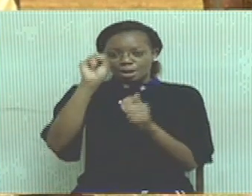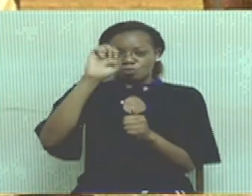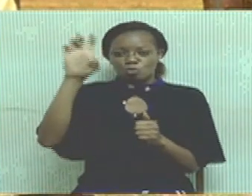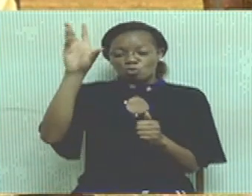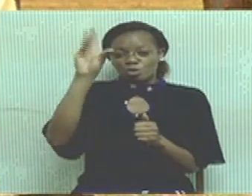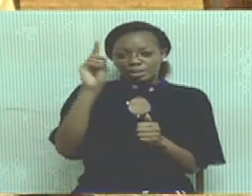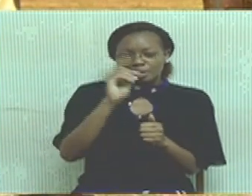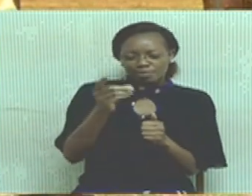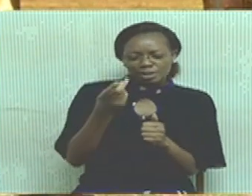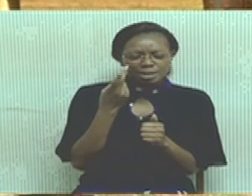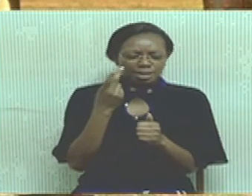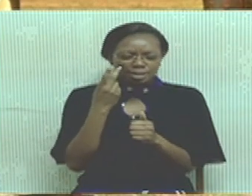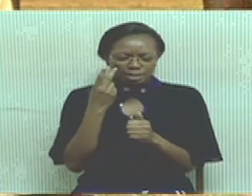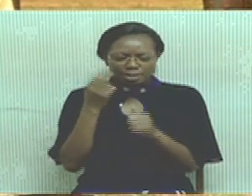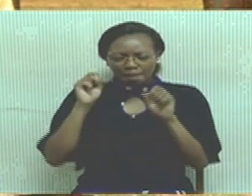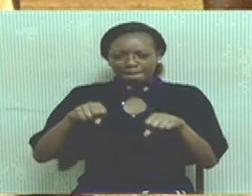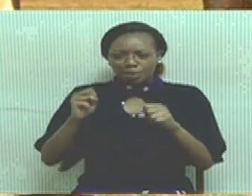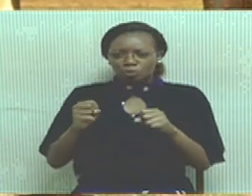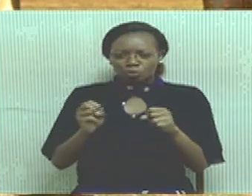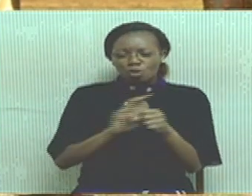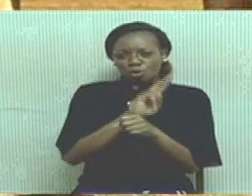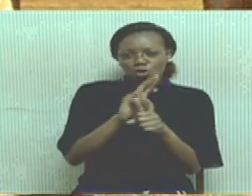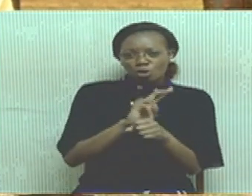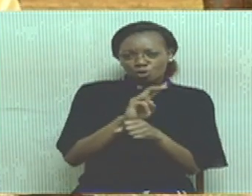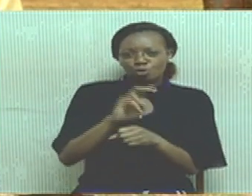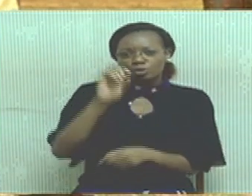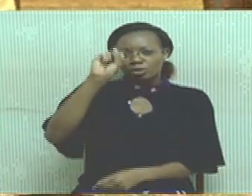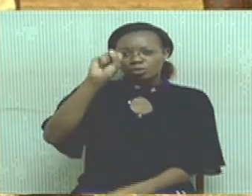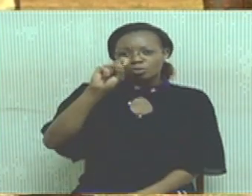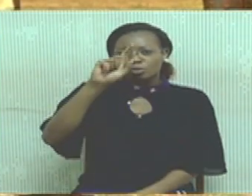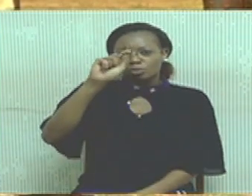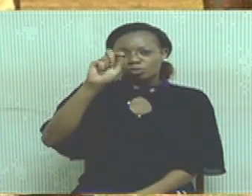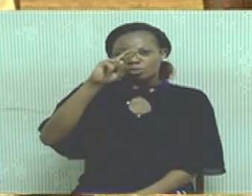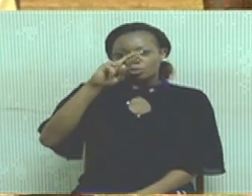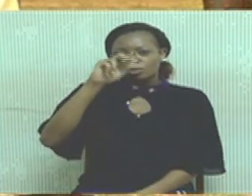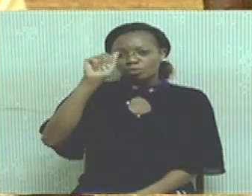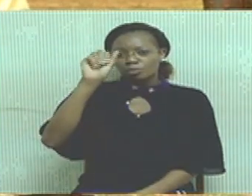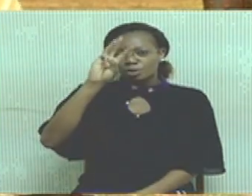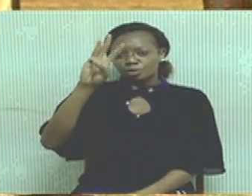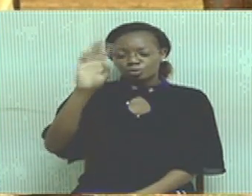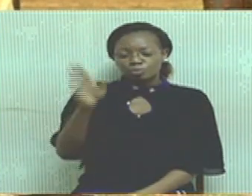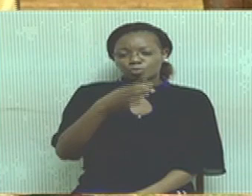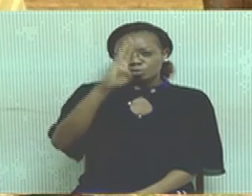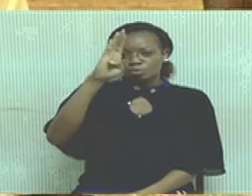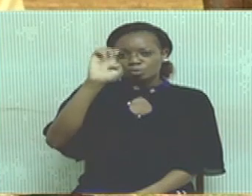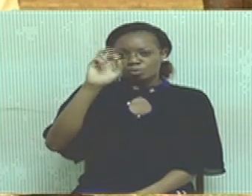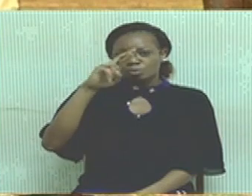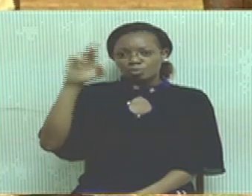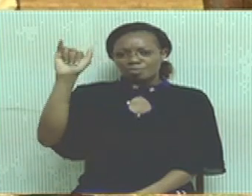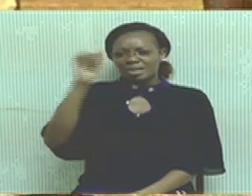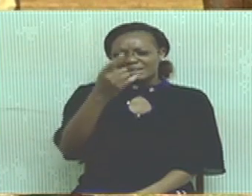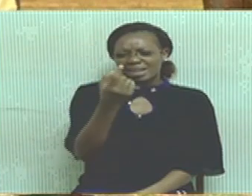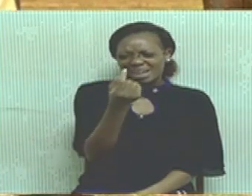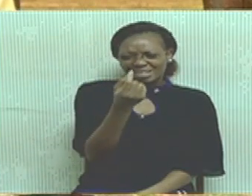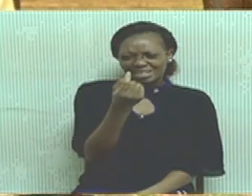na kuidhinishwa kwa ajili ya upanzi ilikuwa na mazao tele. Strawberries ni matunda madogo lakini matamu sana. Upanzi wake